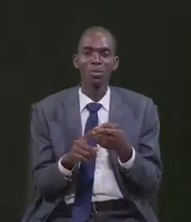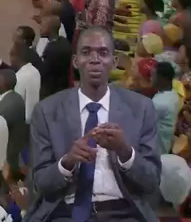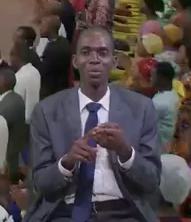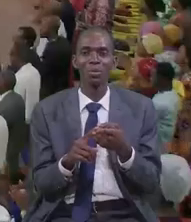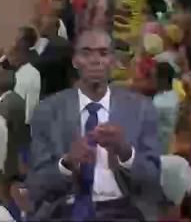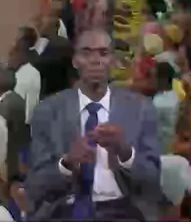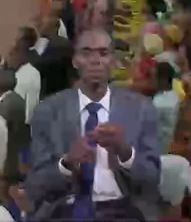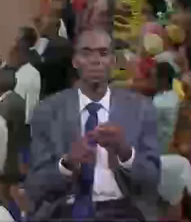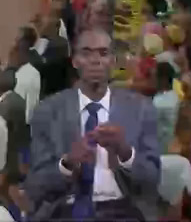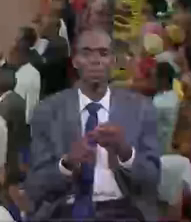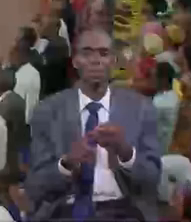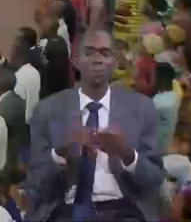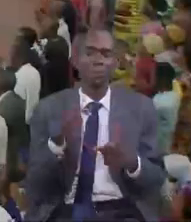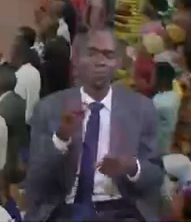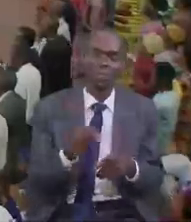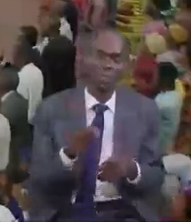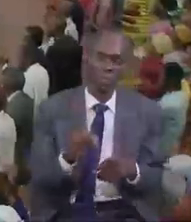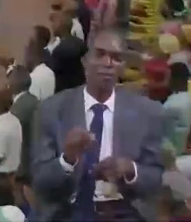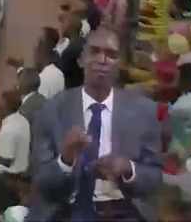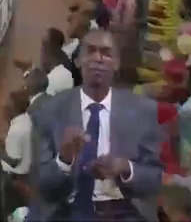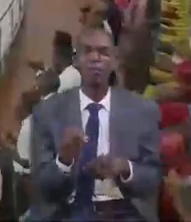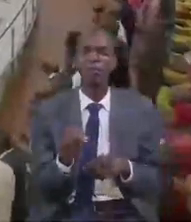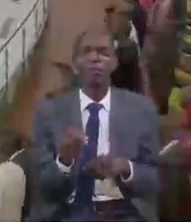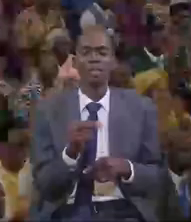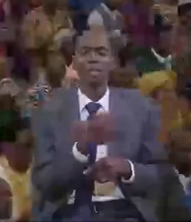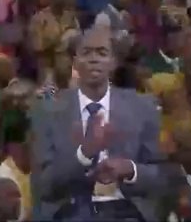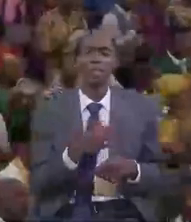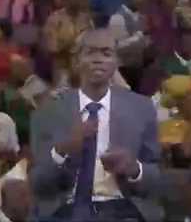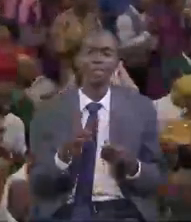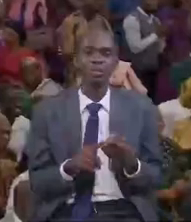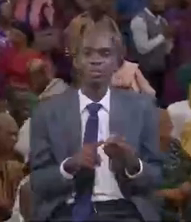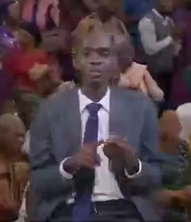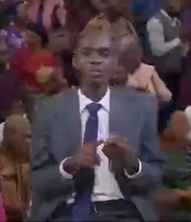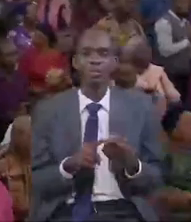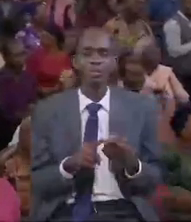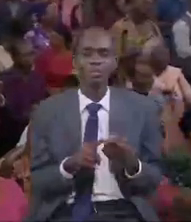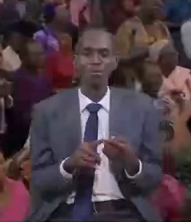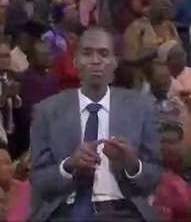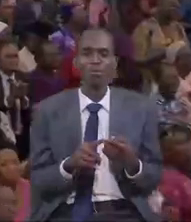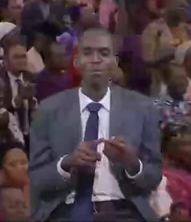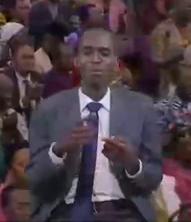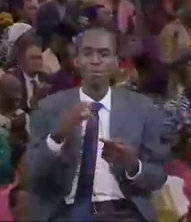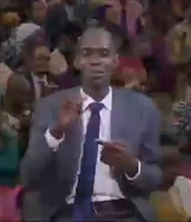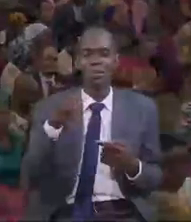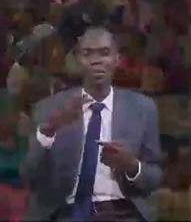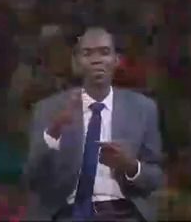aux pauvres. Je veux faire des dons, des cadeaux aux pauvres, aux orphelins.